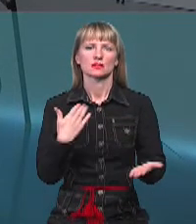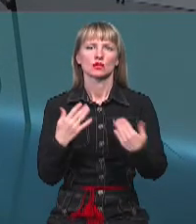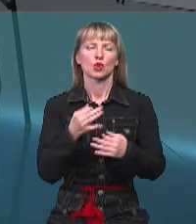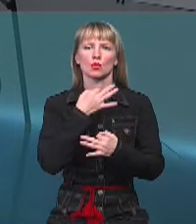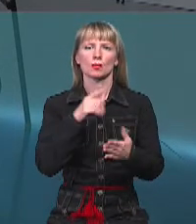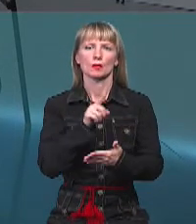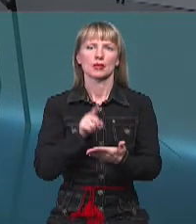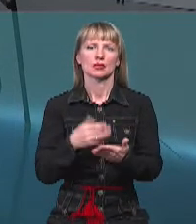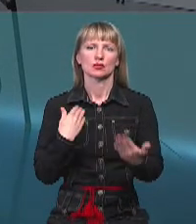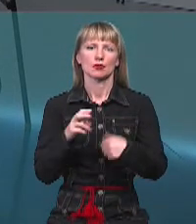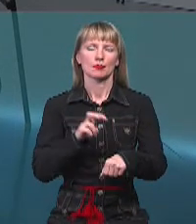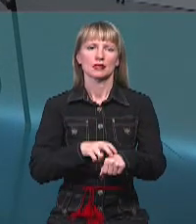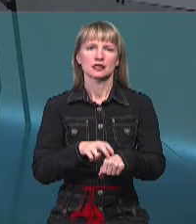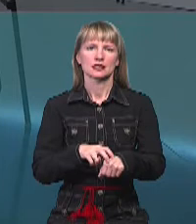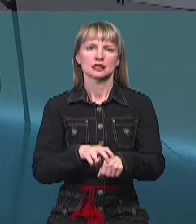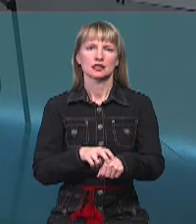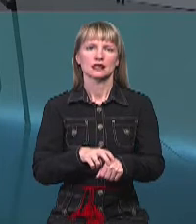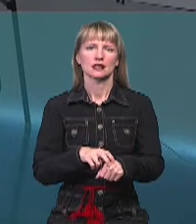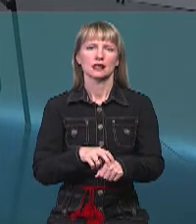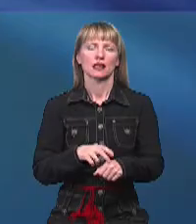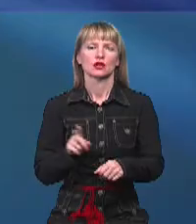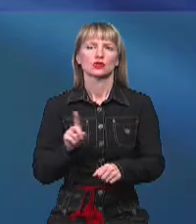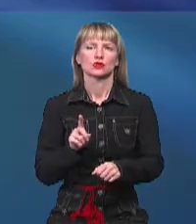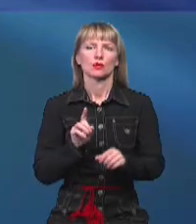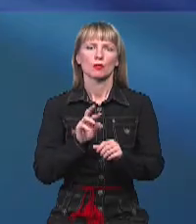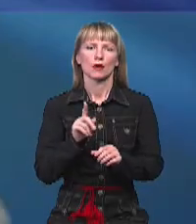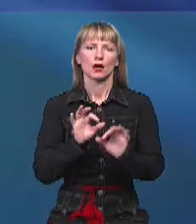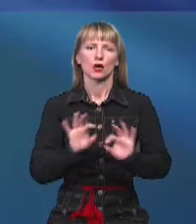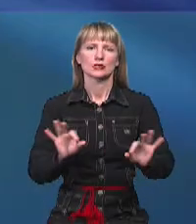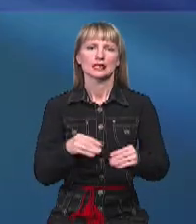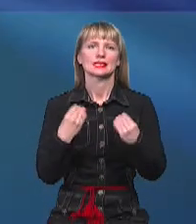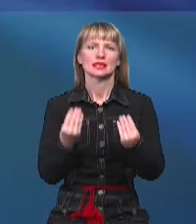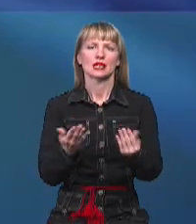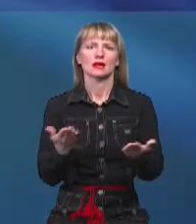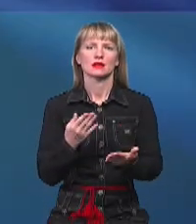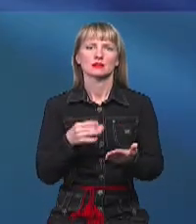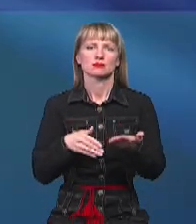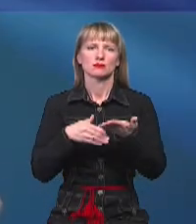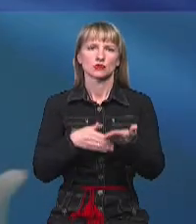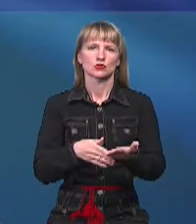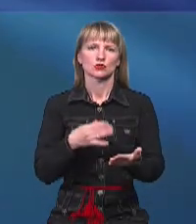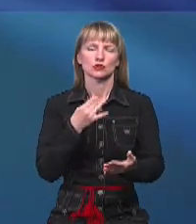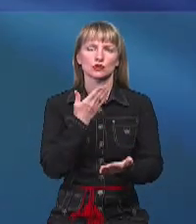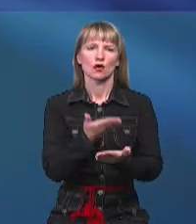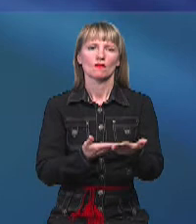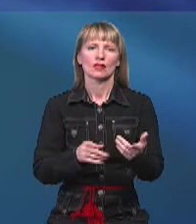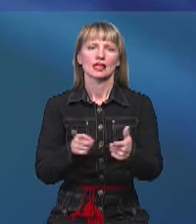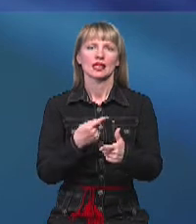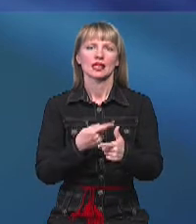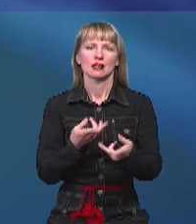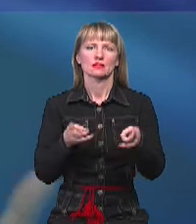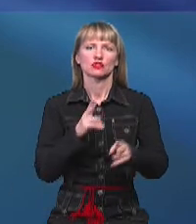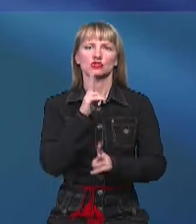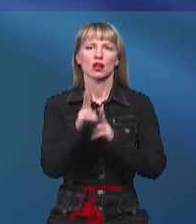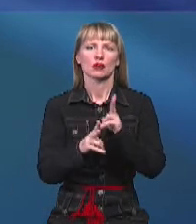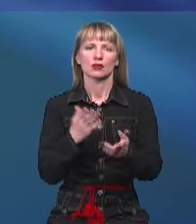будь-яких питань. Стосовно медицини, зрозуміла справа, що щоб роз'яснили, щоб надали якусь консультацію, або навіть лишити скаргу.